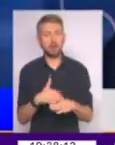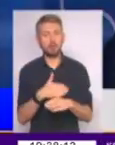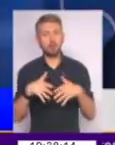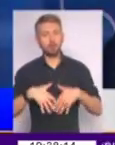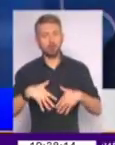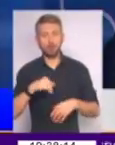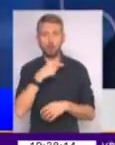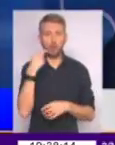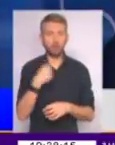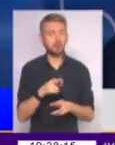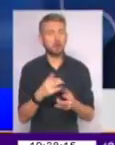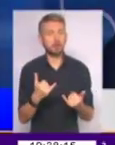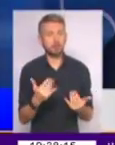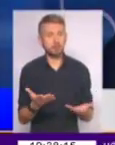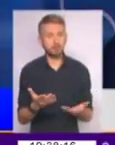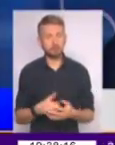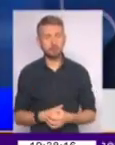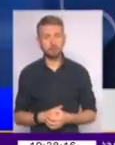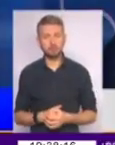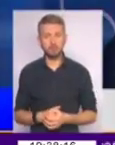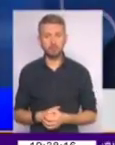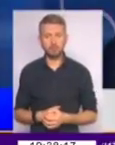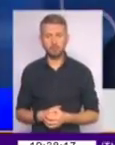і Росією, як зараз поїздки відбуваються?